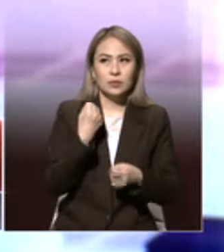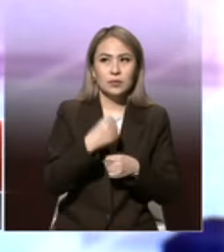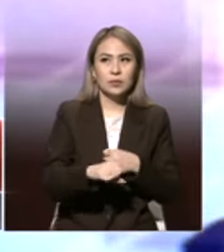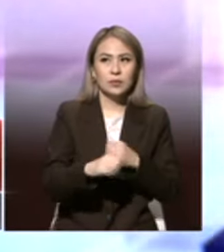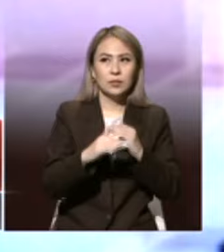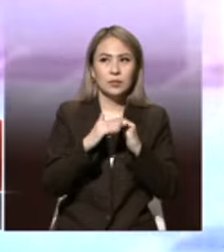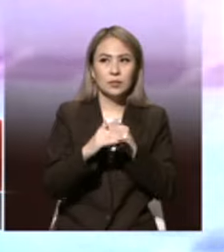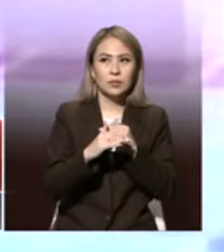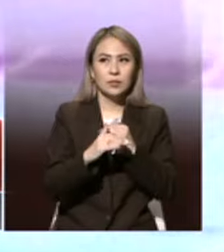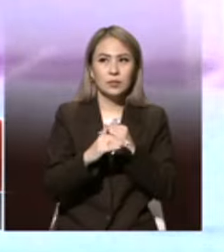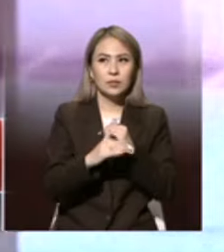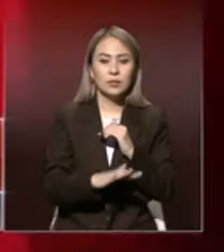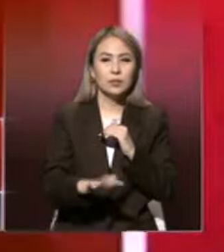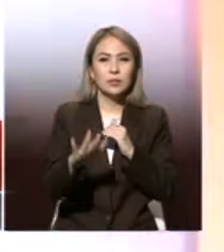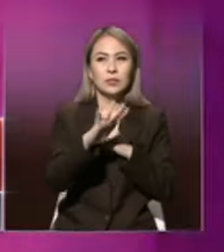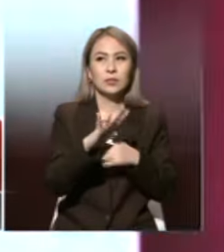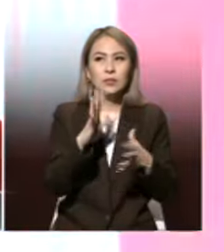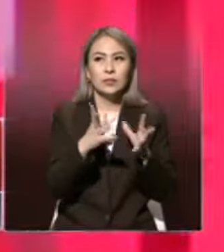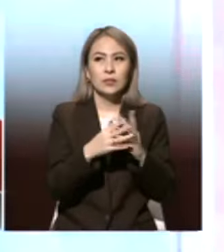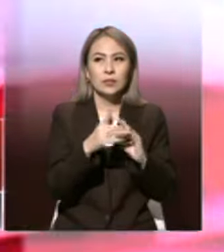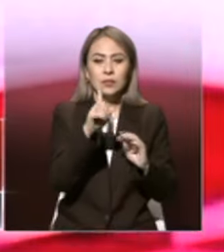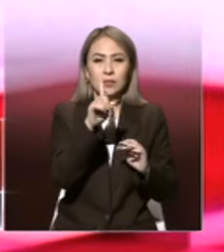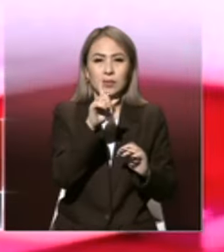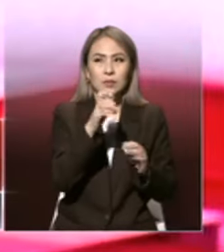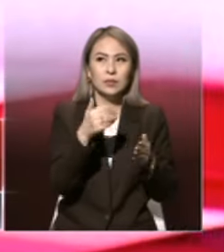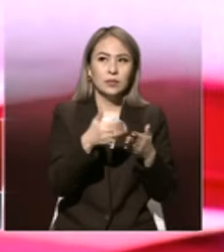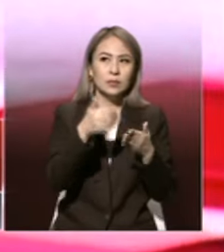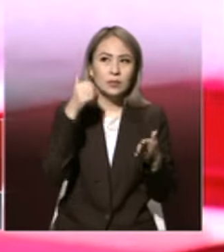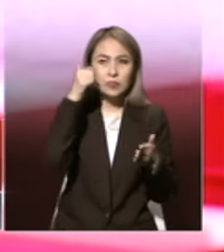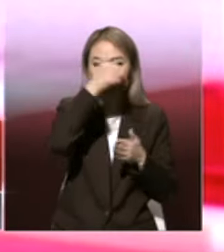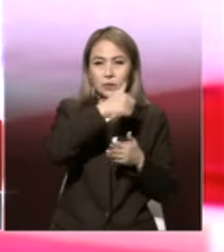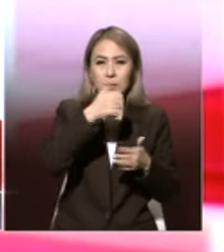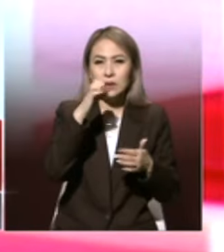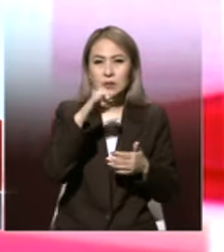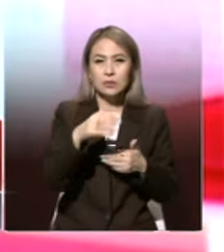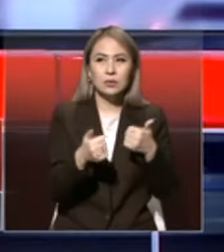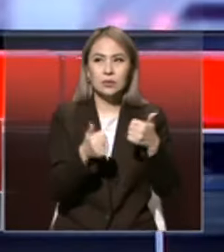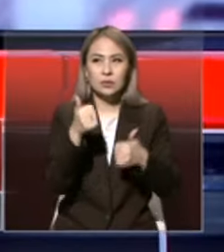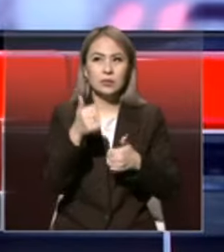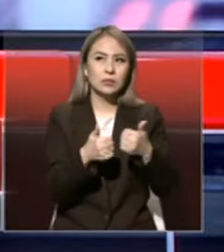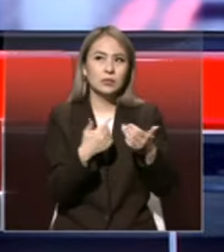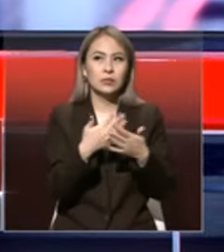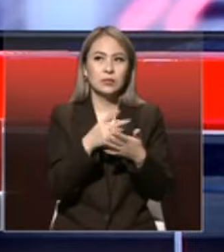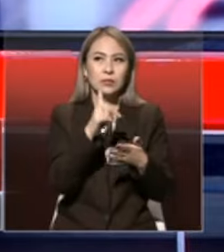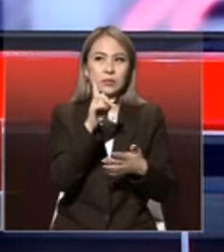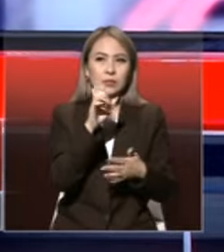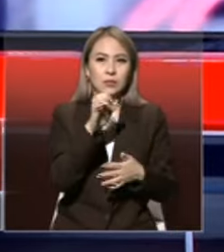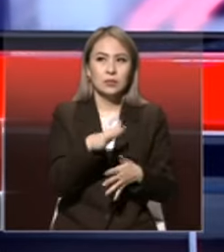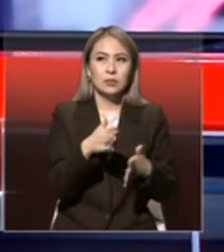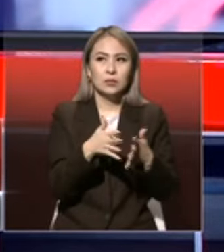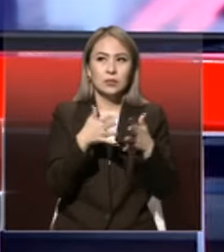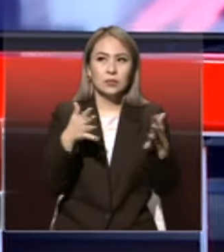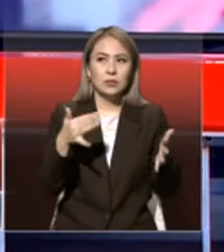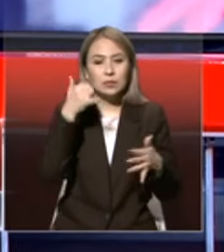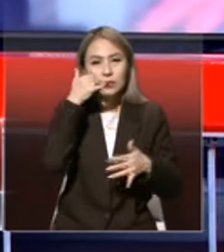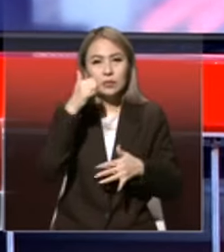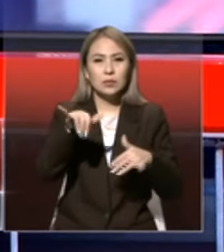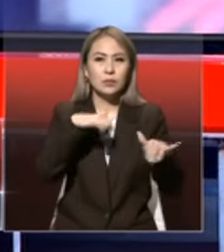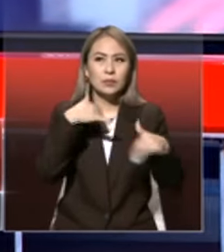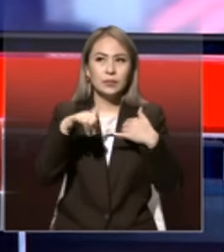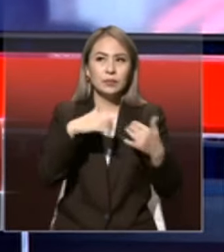еліміз бойынша жалпы бізде 100 мыңнан бұрынғы жылдардың егер статистикасын айтатын болсақ, 100 мыңнан астам бізге қоңыраулар мен